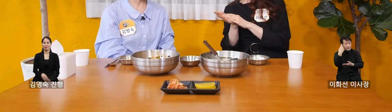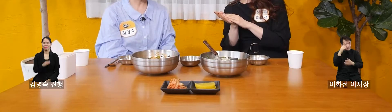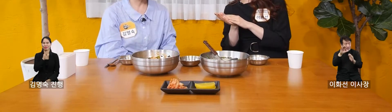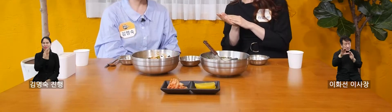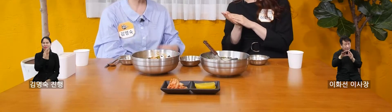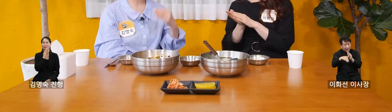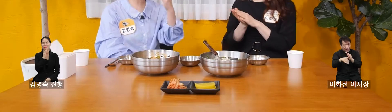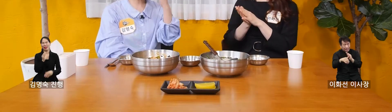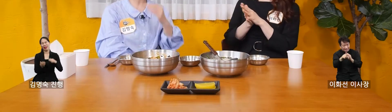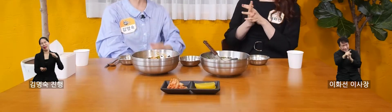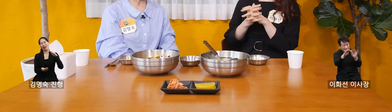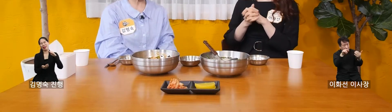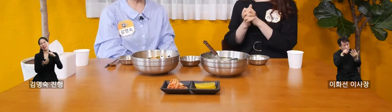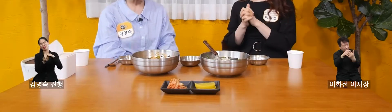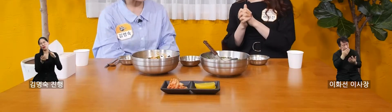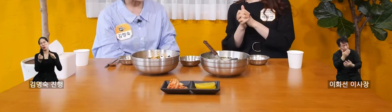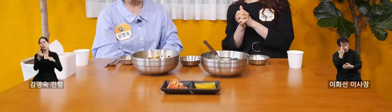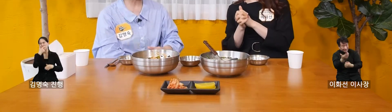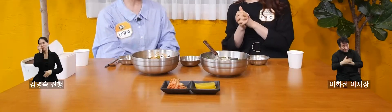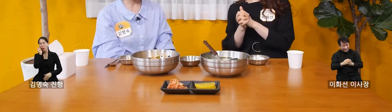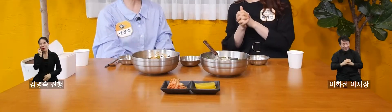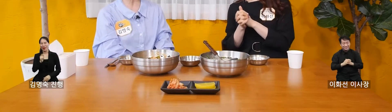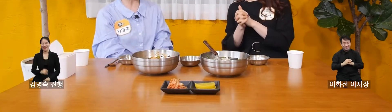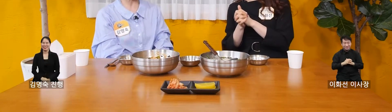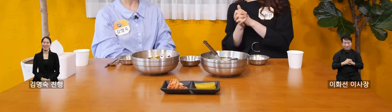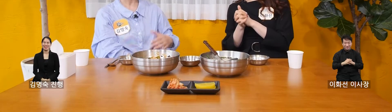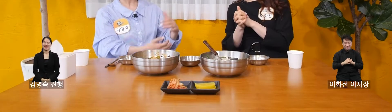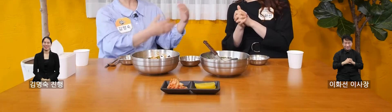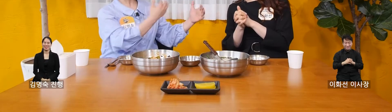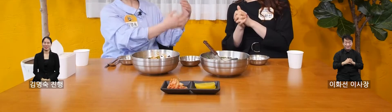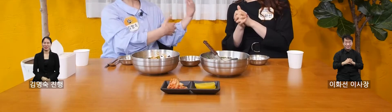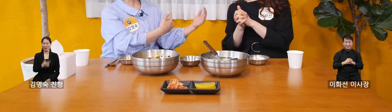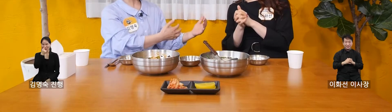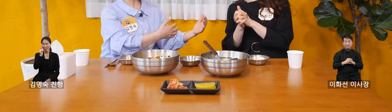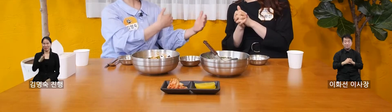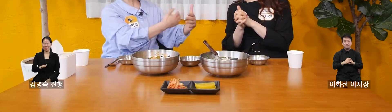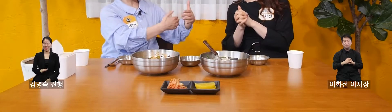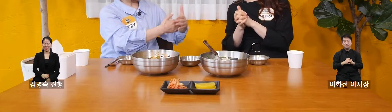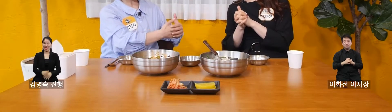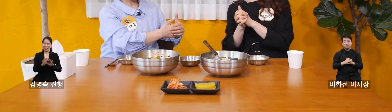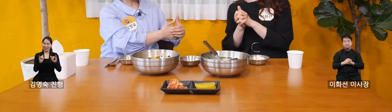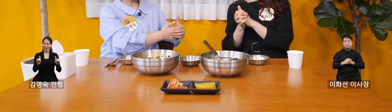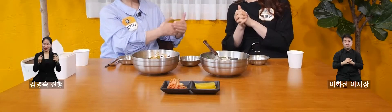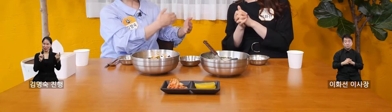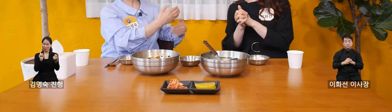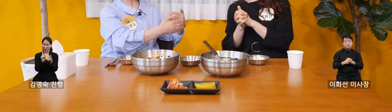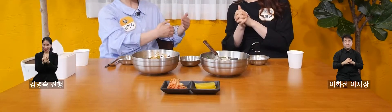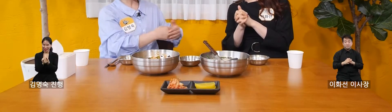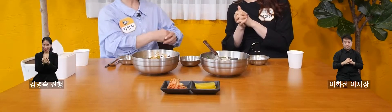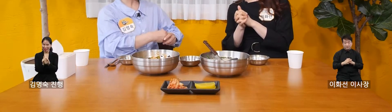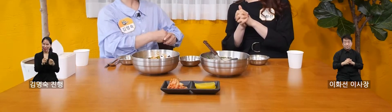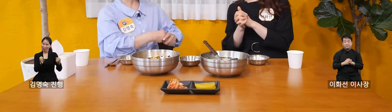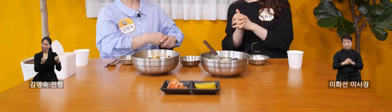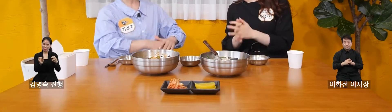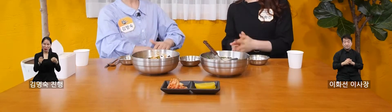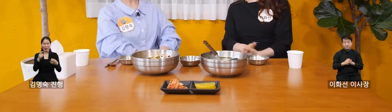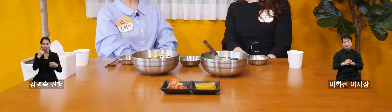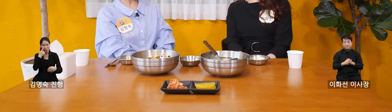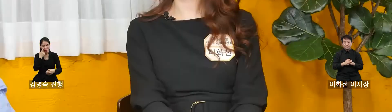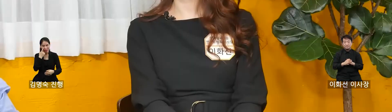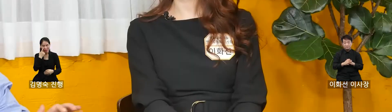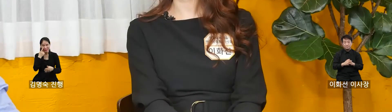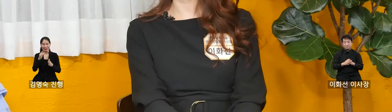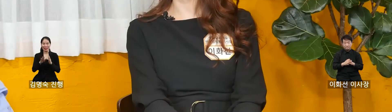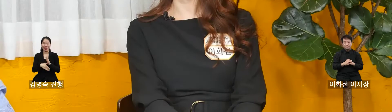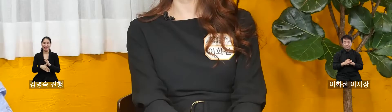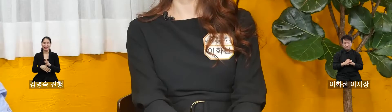경지 갈라면 조금은 그래도 아직 남긴 했지만 네. 그래도 이렇게, 이렇게 사람을 만나서 네. 조금 이야기하다 보면